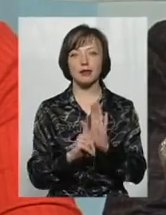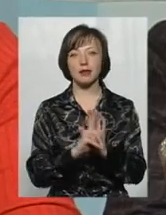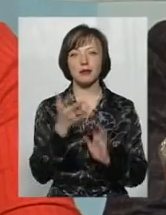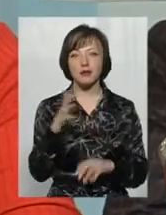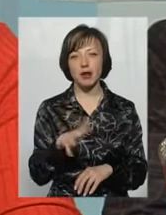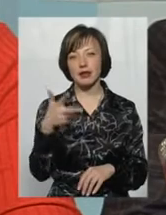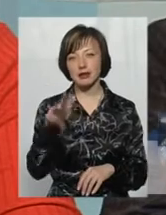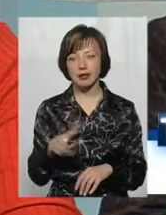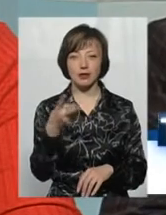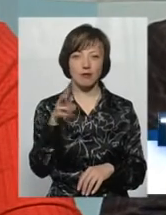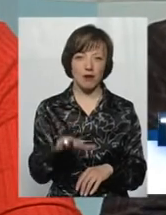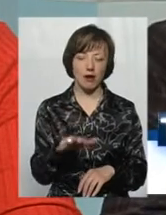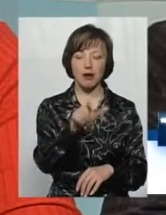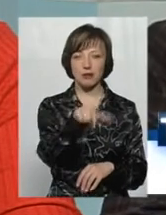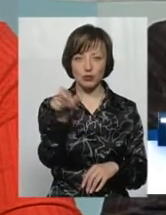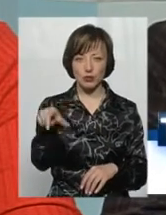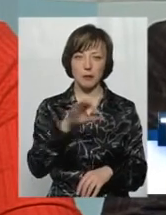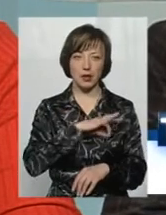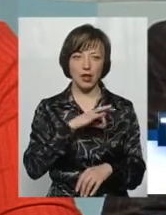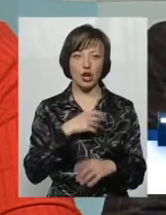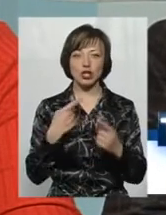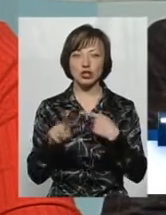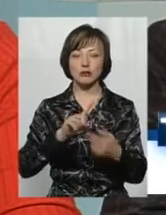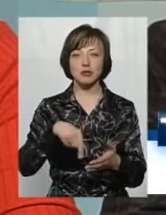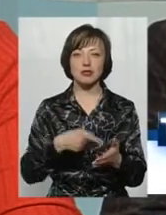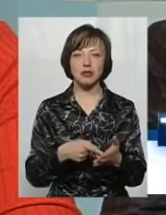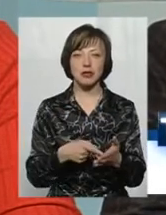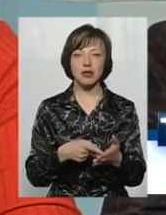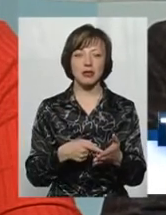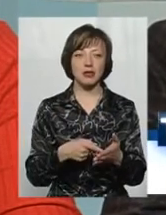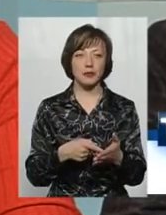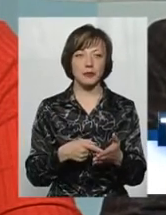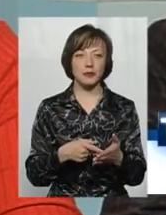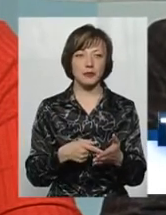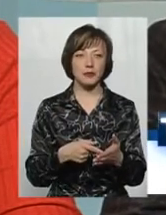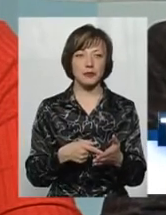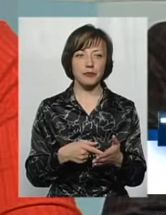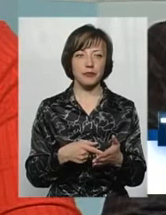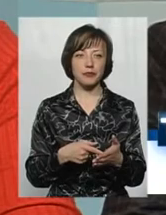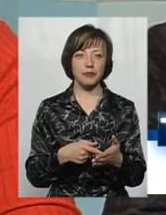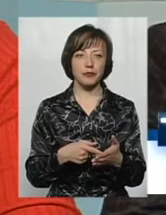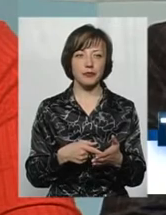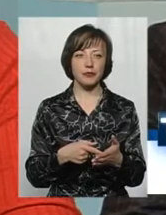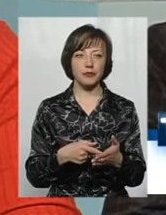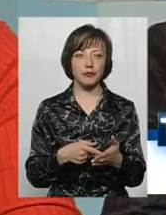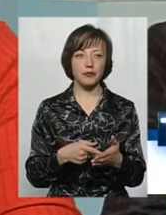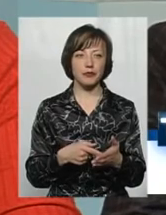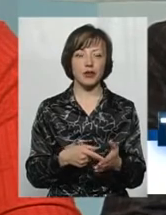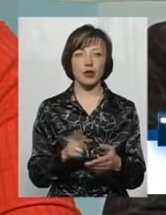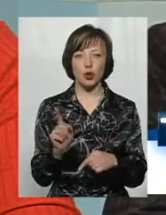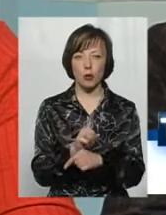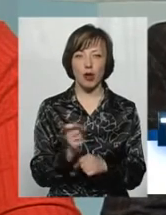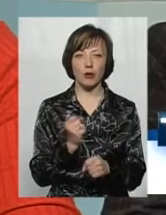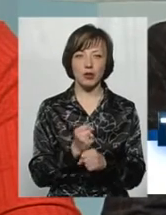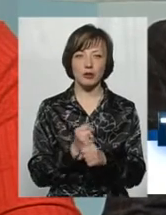їде 3, йде 2. Вон в інших містах платяться люди, кидають роботи і стоять автобуси. І йде, нормально